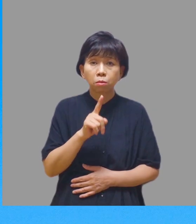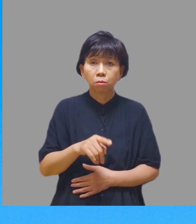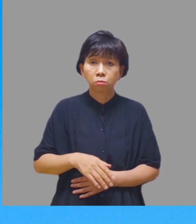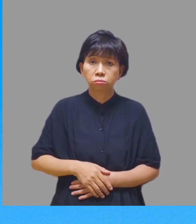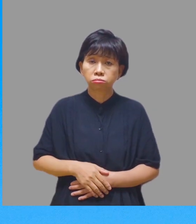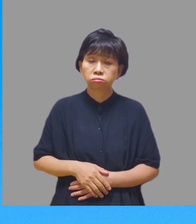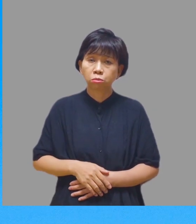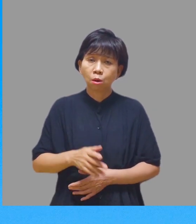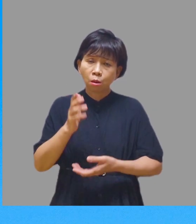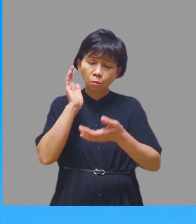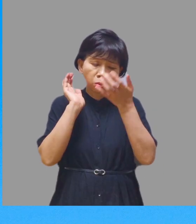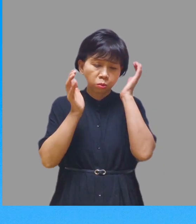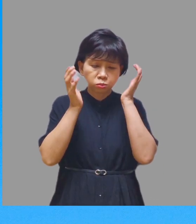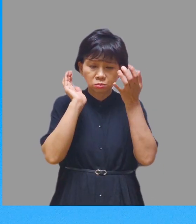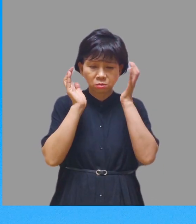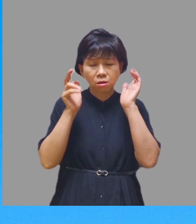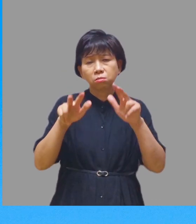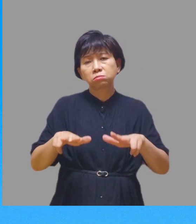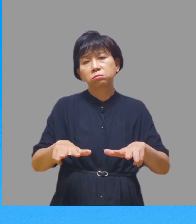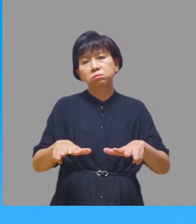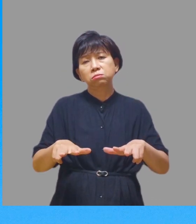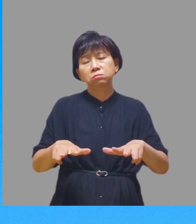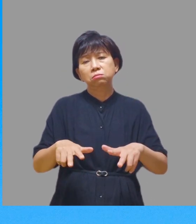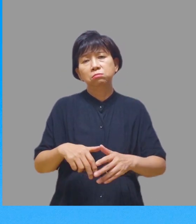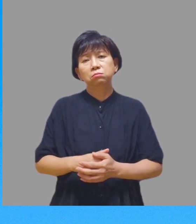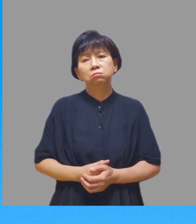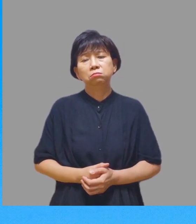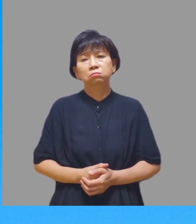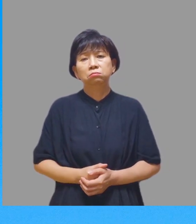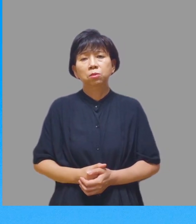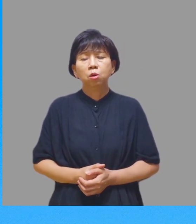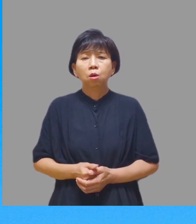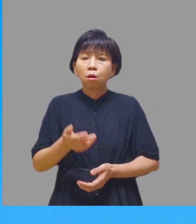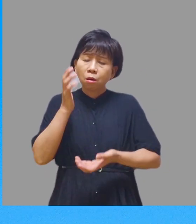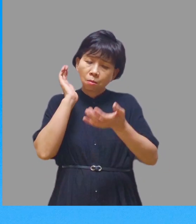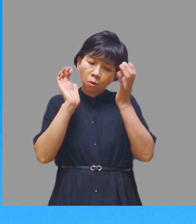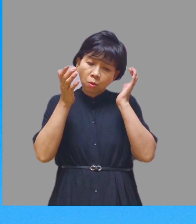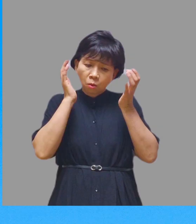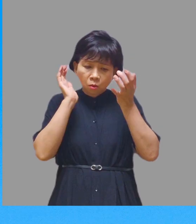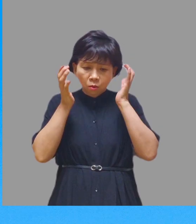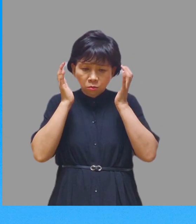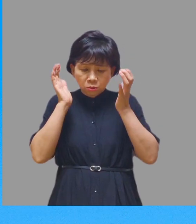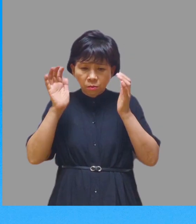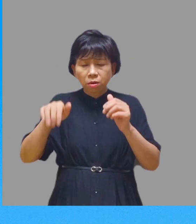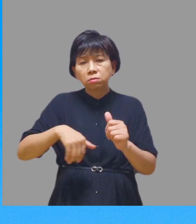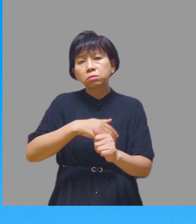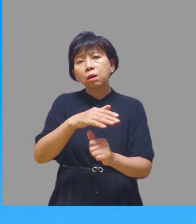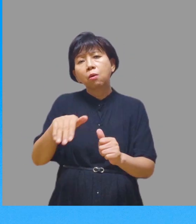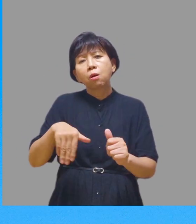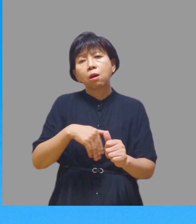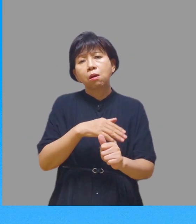너무 복잡해지게 됐어요. 여러분, 지금 이렇게 정신없이 살아가는 세상 속에서